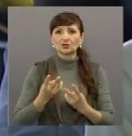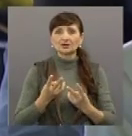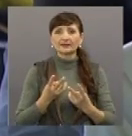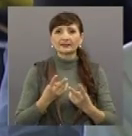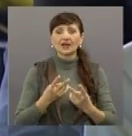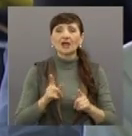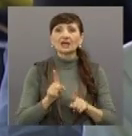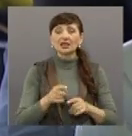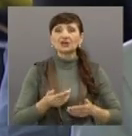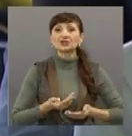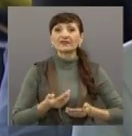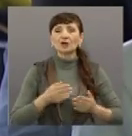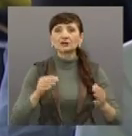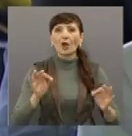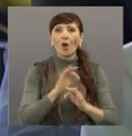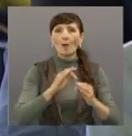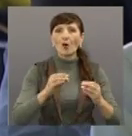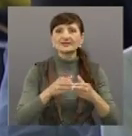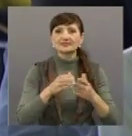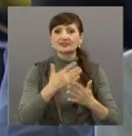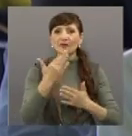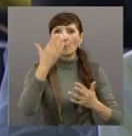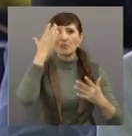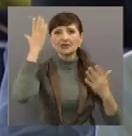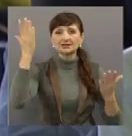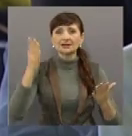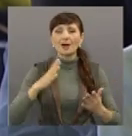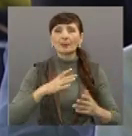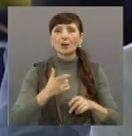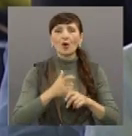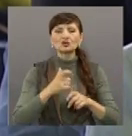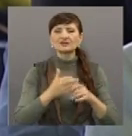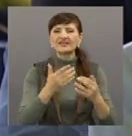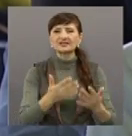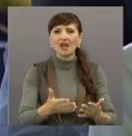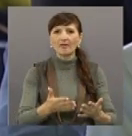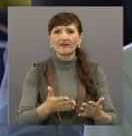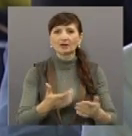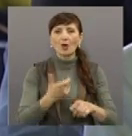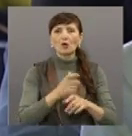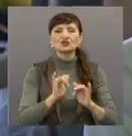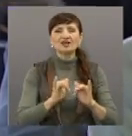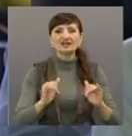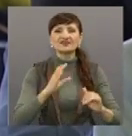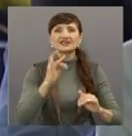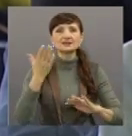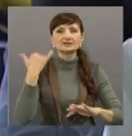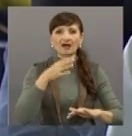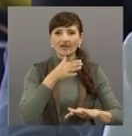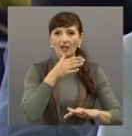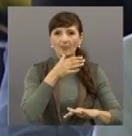живет композиторская мысль, которая была очень востребована, очень развита в советское